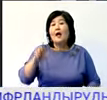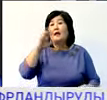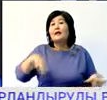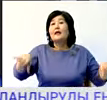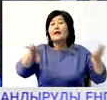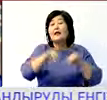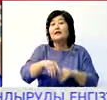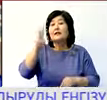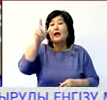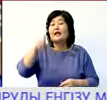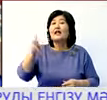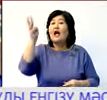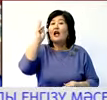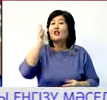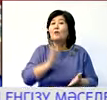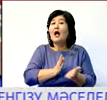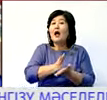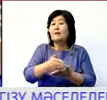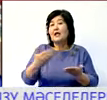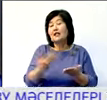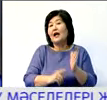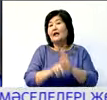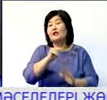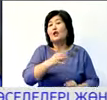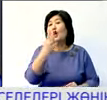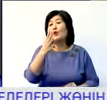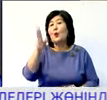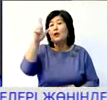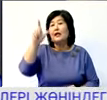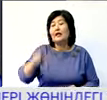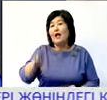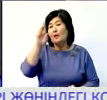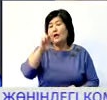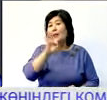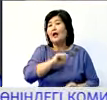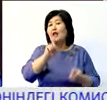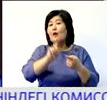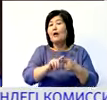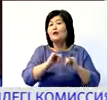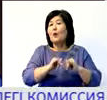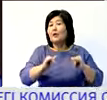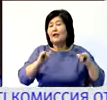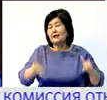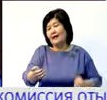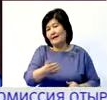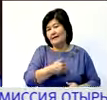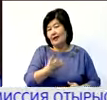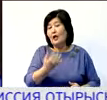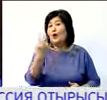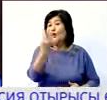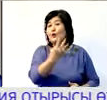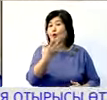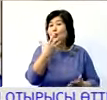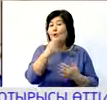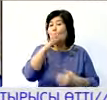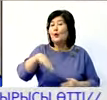Елдестірмек елшіден. Дипломатиялық миссиясына жаңадан кіріскен төрт елші де мемлекет аралық байланысты одан әрі тереңдетуге ниетті. Төртеуі де